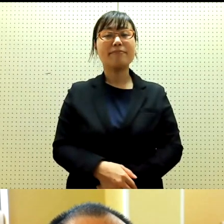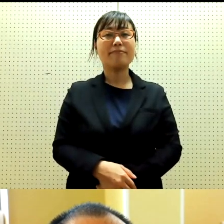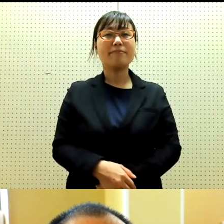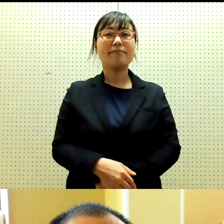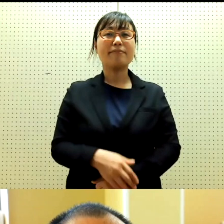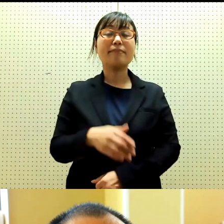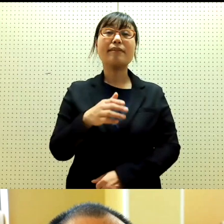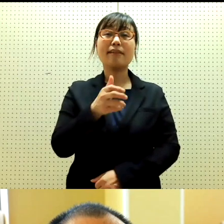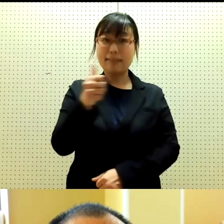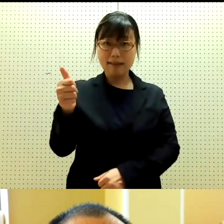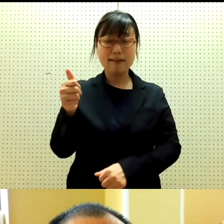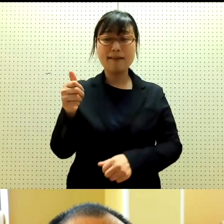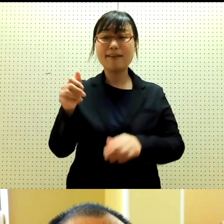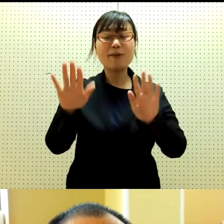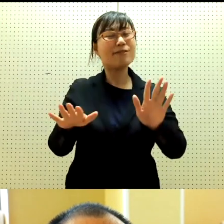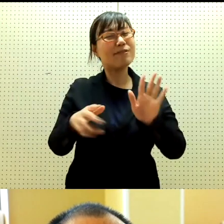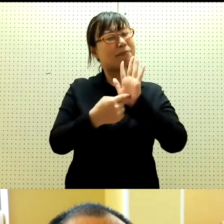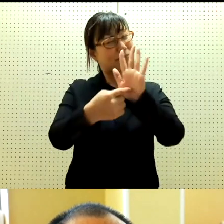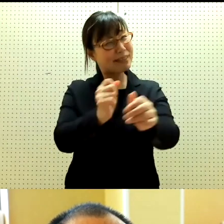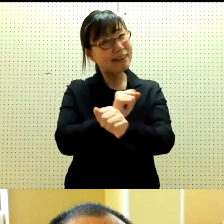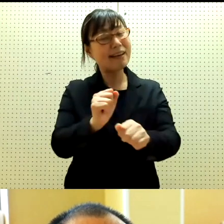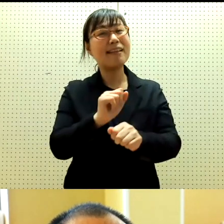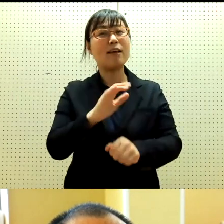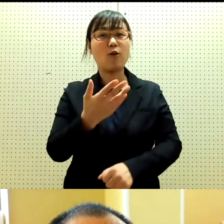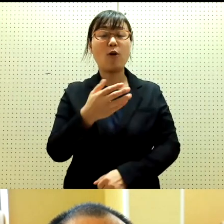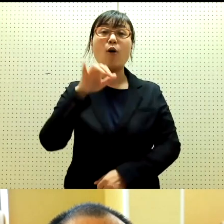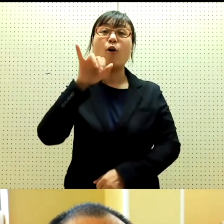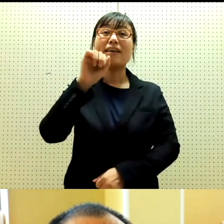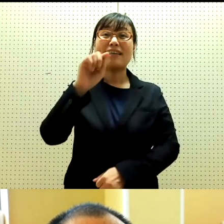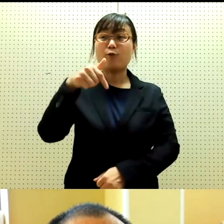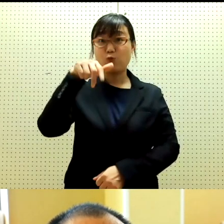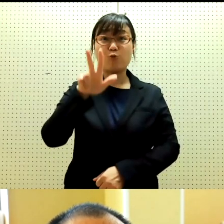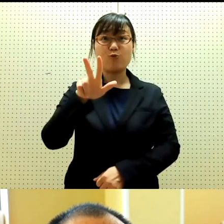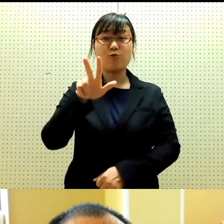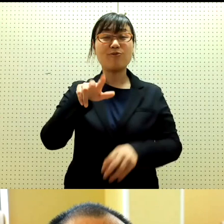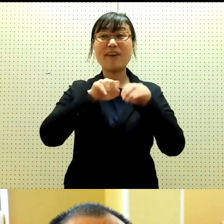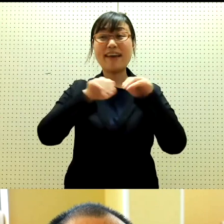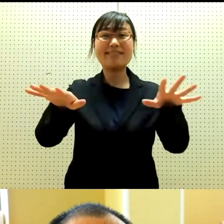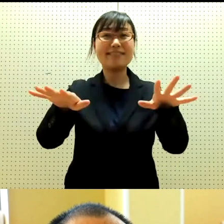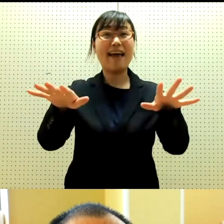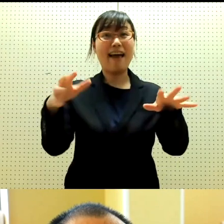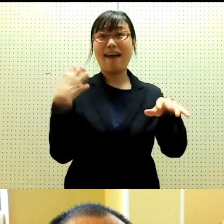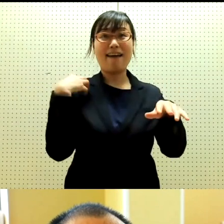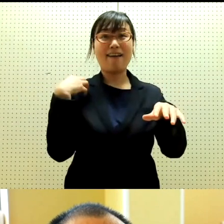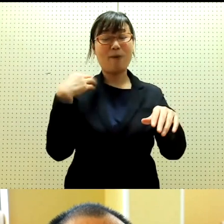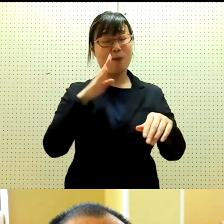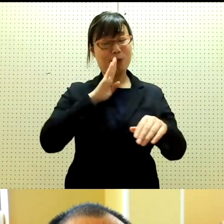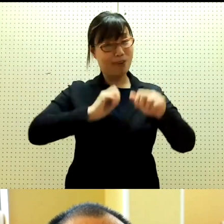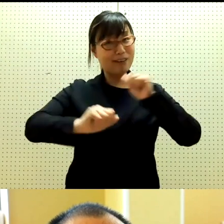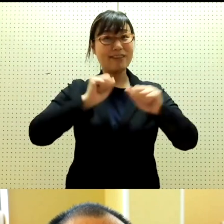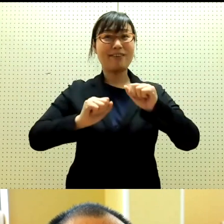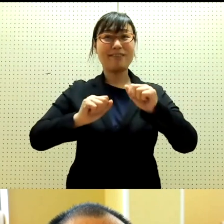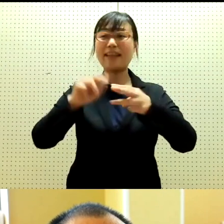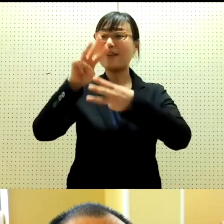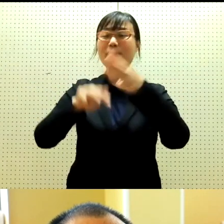ちょっとお見せできなかったんですけど、インフルエンサーがとても活躍をしてくれています。ヨガ賞の鈴木先生もそうですが、そう